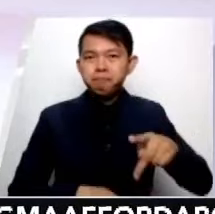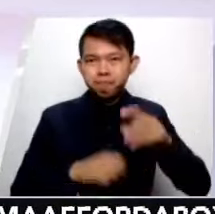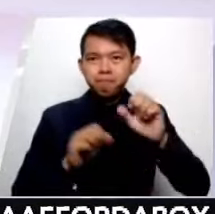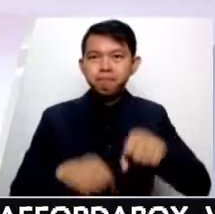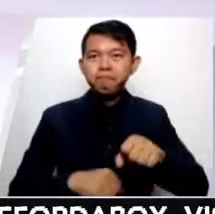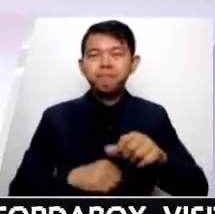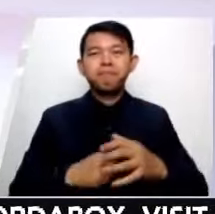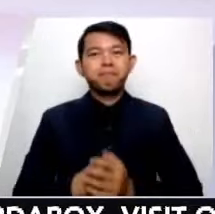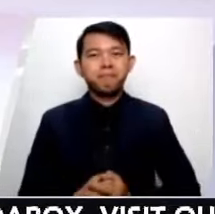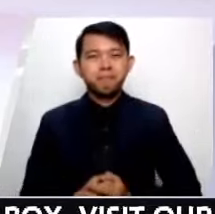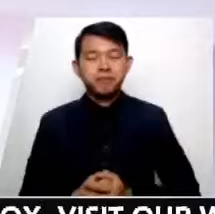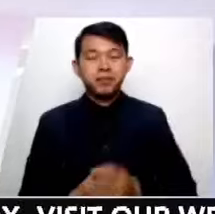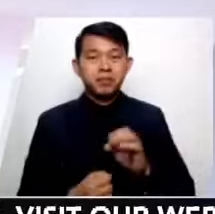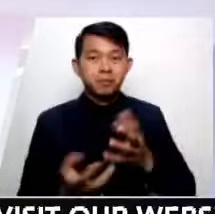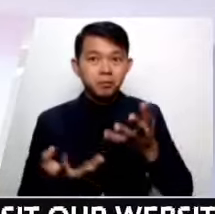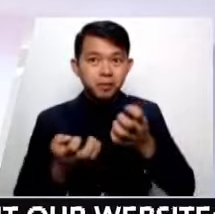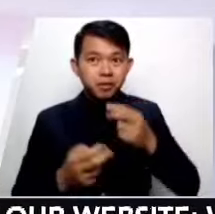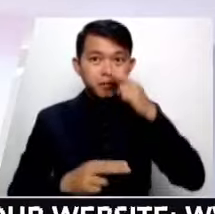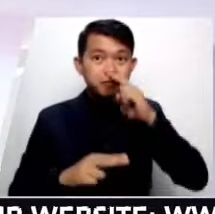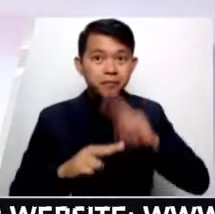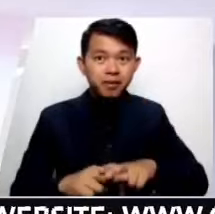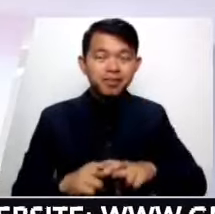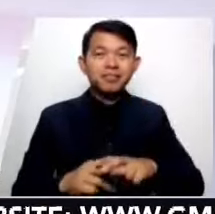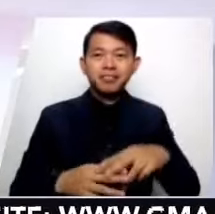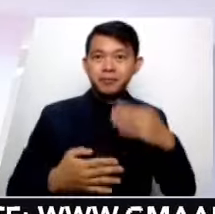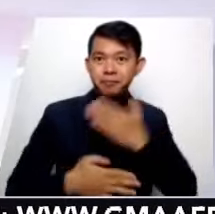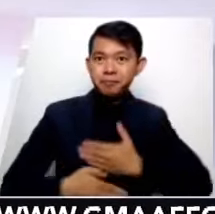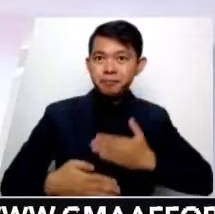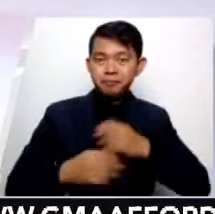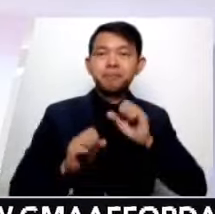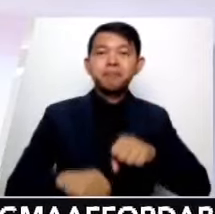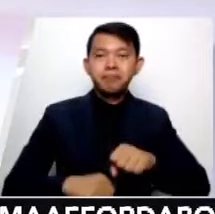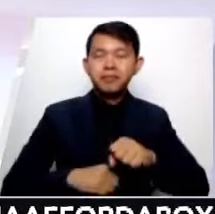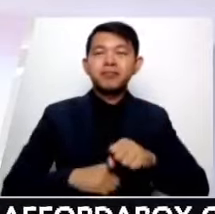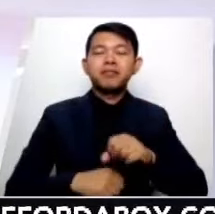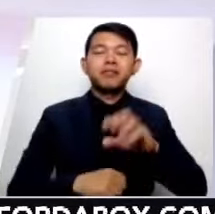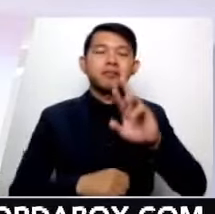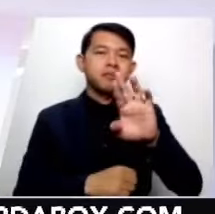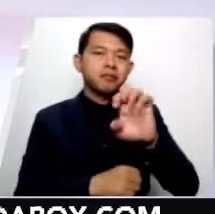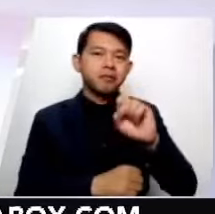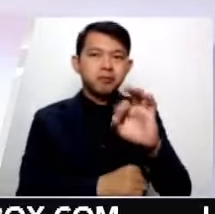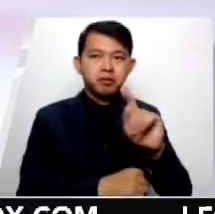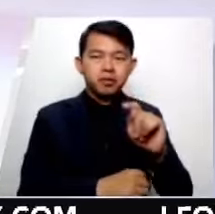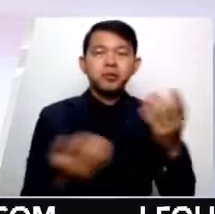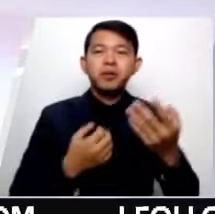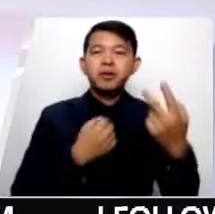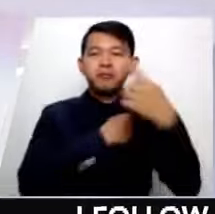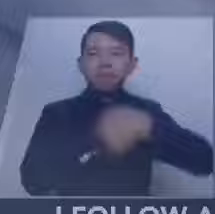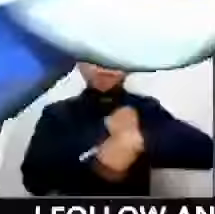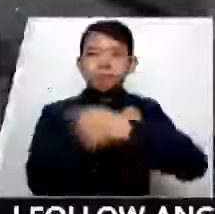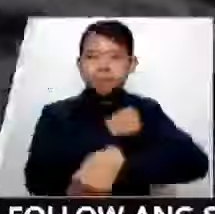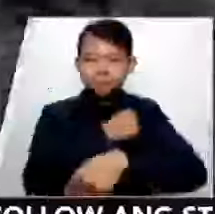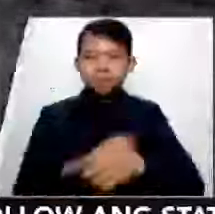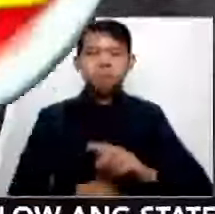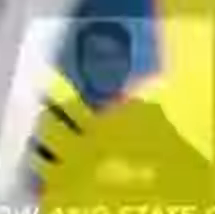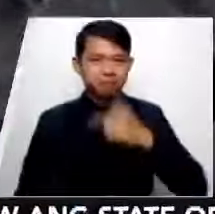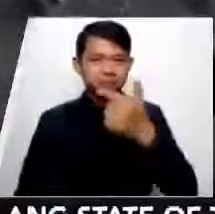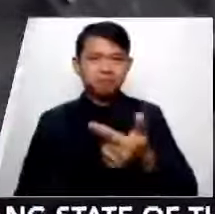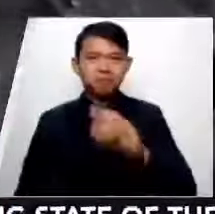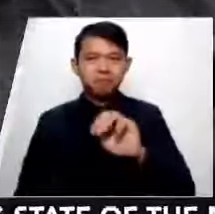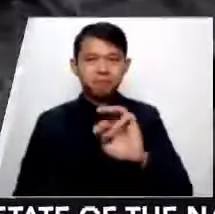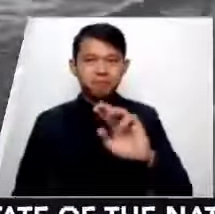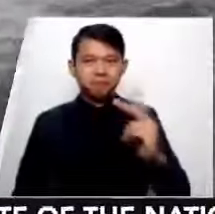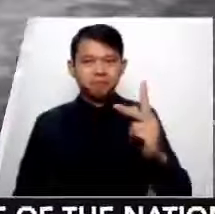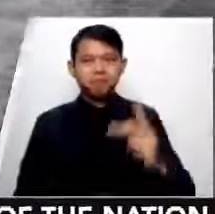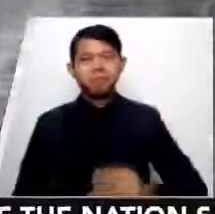Zambales may resort na nag-uumapaw sa water activities. G tayo dyan, kasama si Mark Salazar.